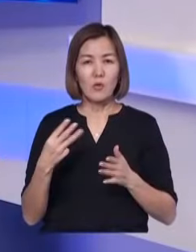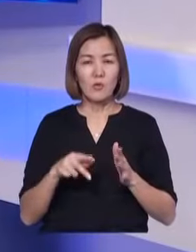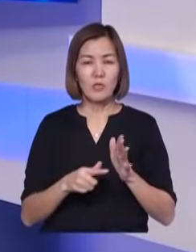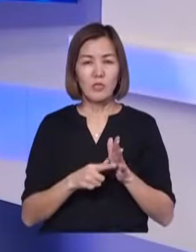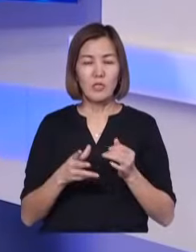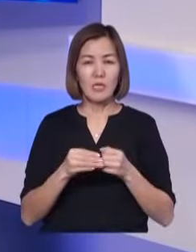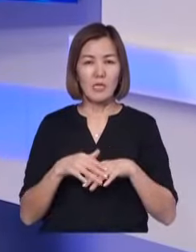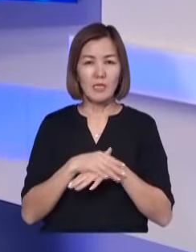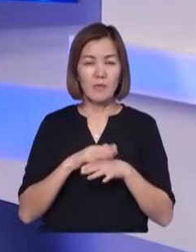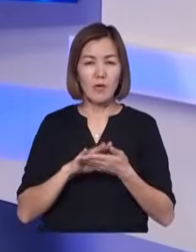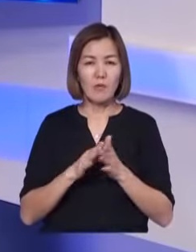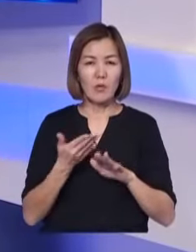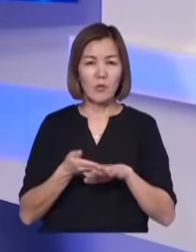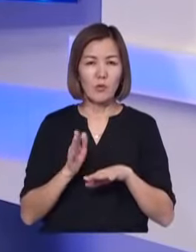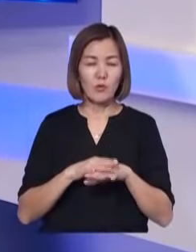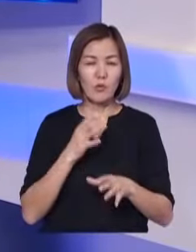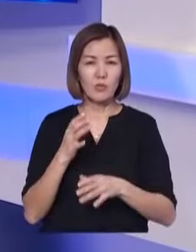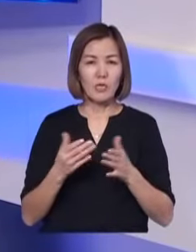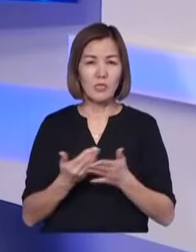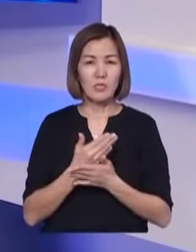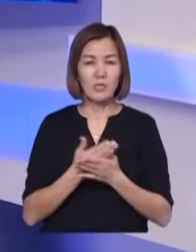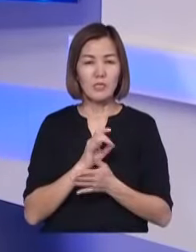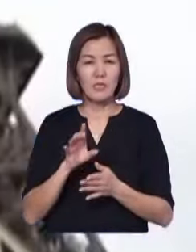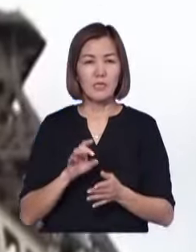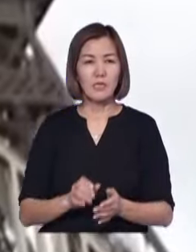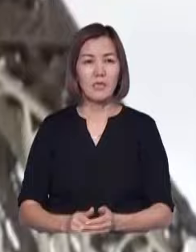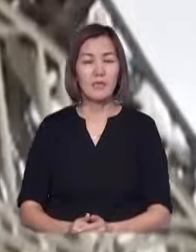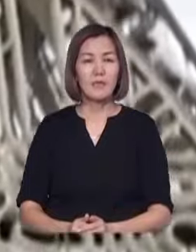елді мекенге ахуал күрделі. Кезек Жаһан жаңалықтарында.